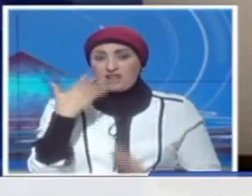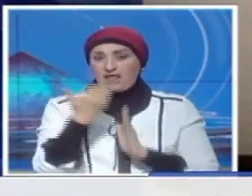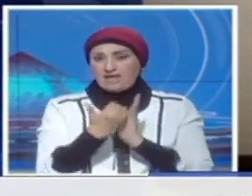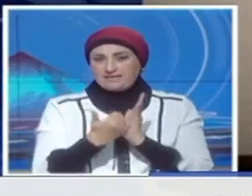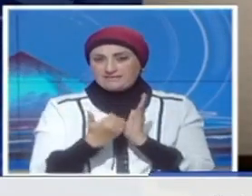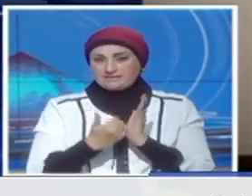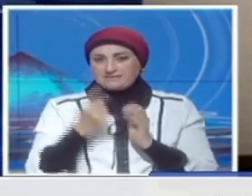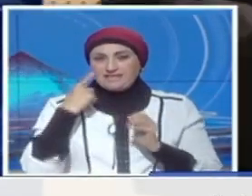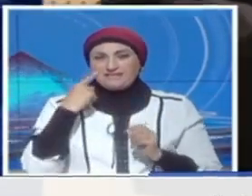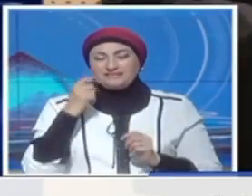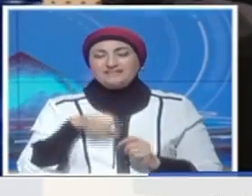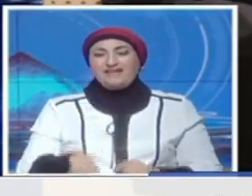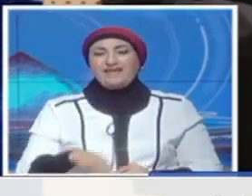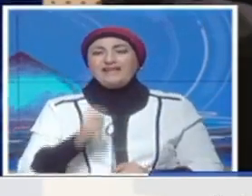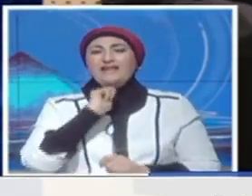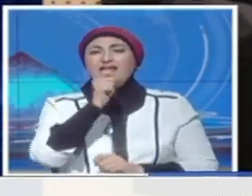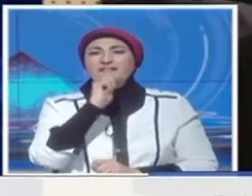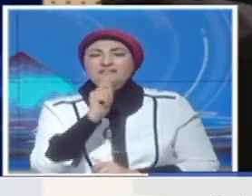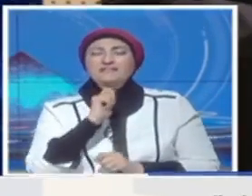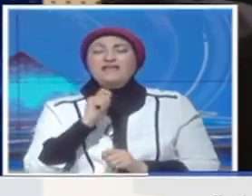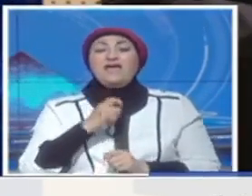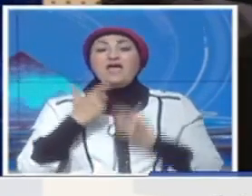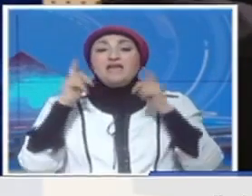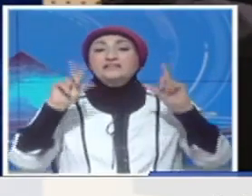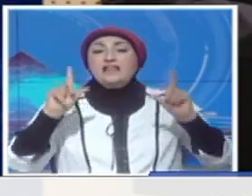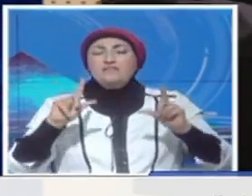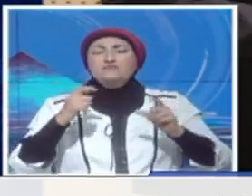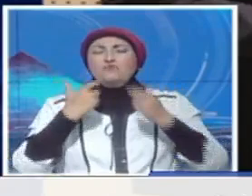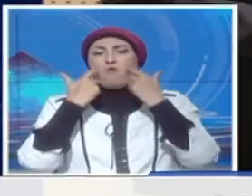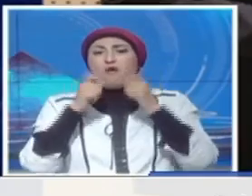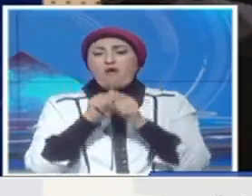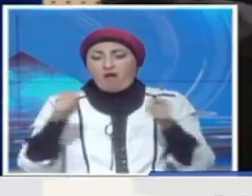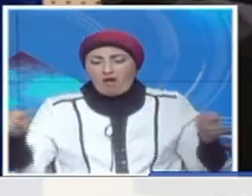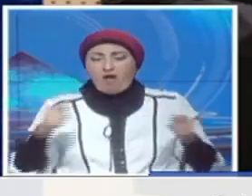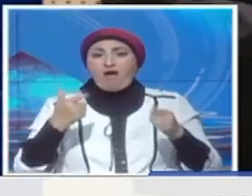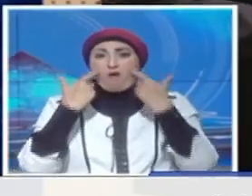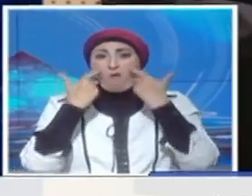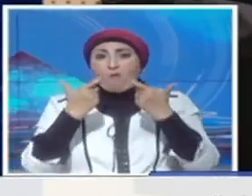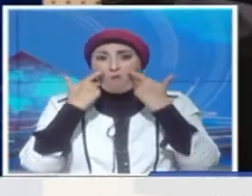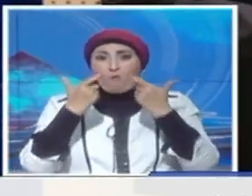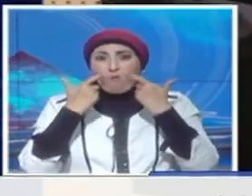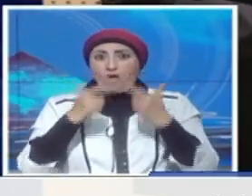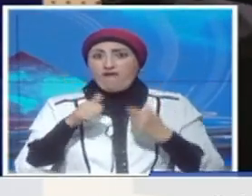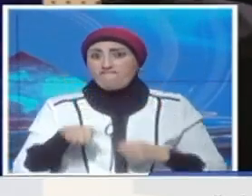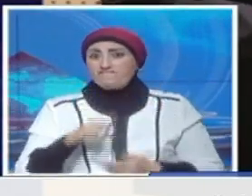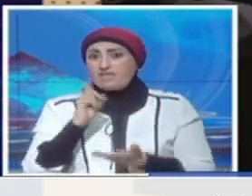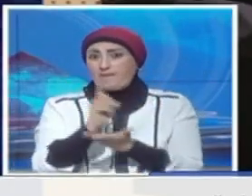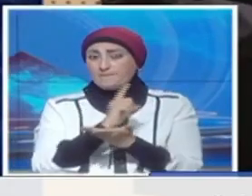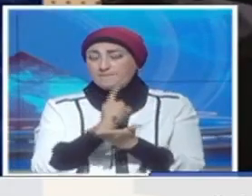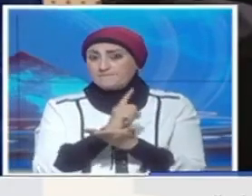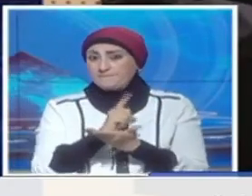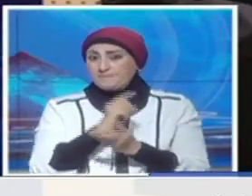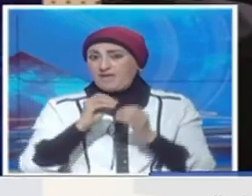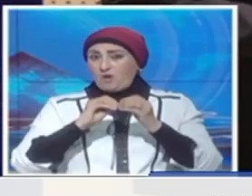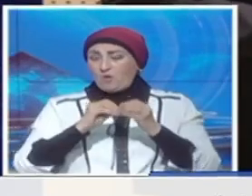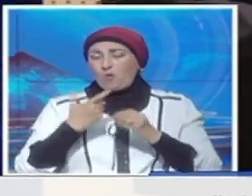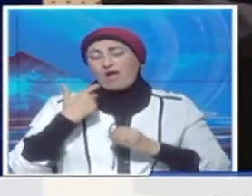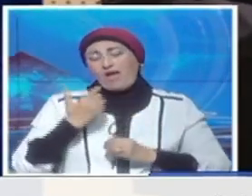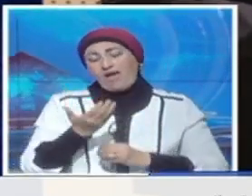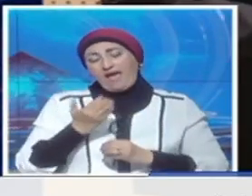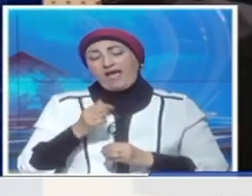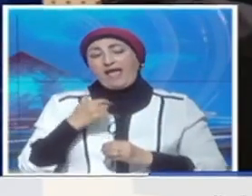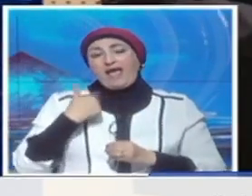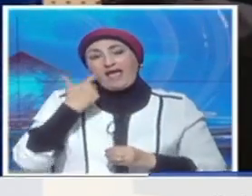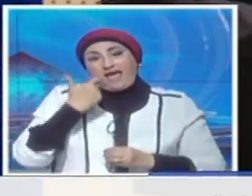من الحملات الإعلامية لرفع الوعي البيئي، سواء المبادرة الرئاسية لرفع الوعي البيئي حملة اتحضر